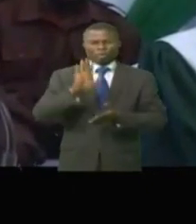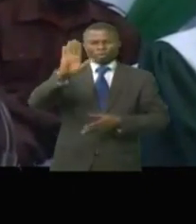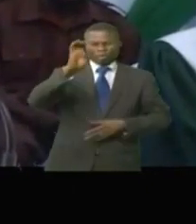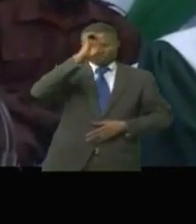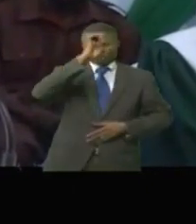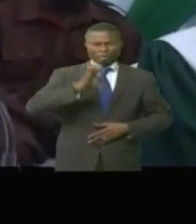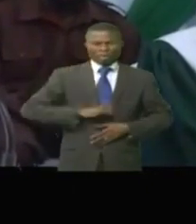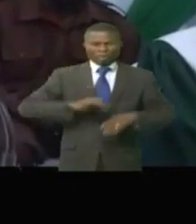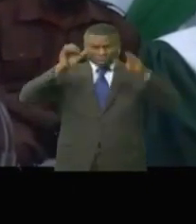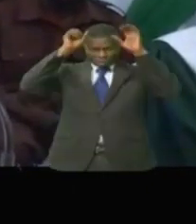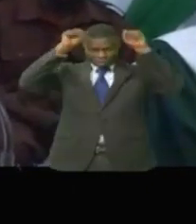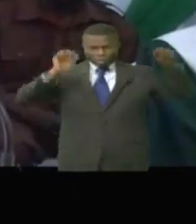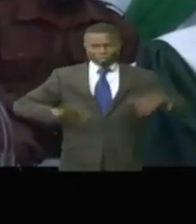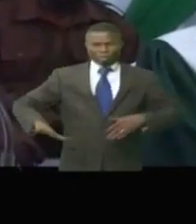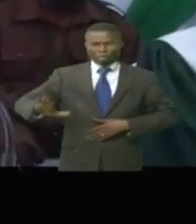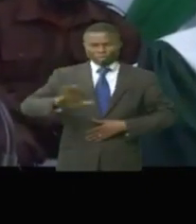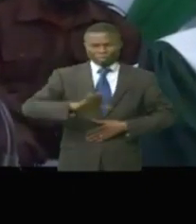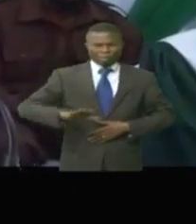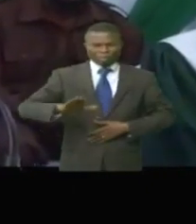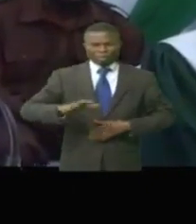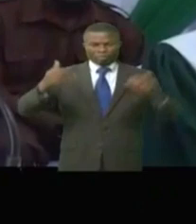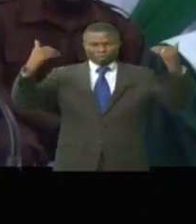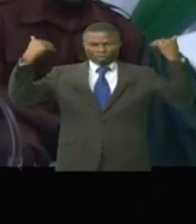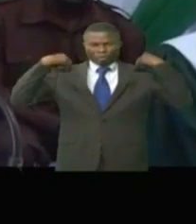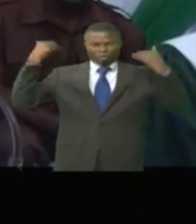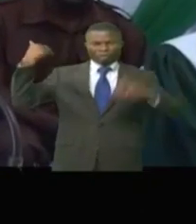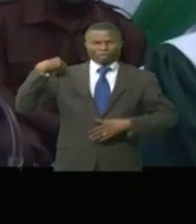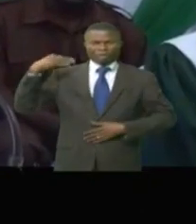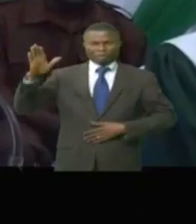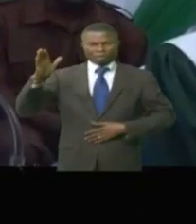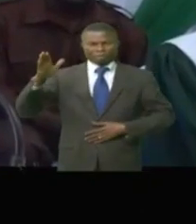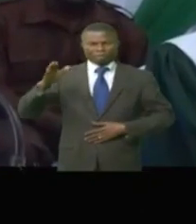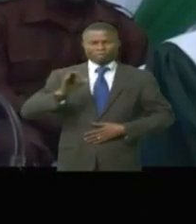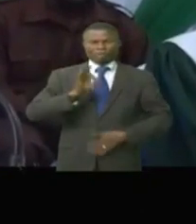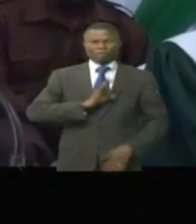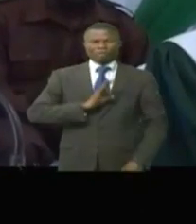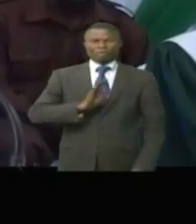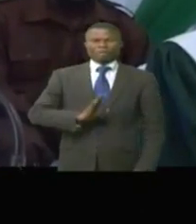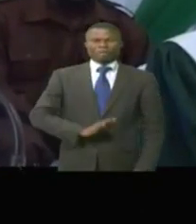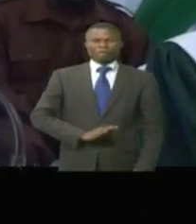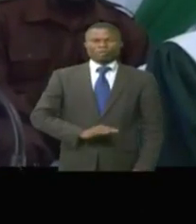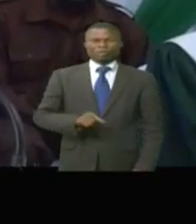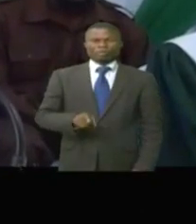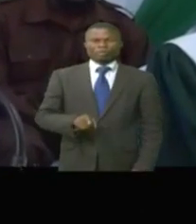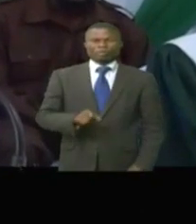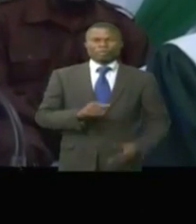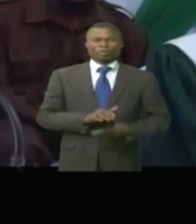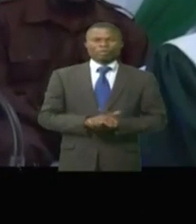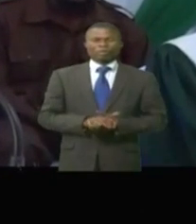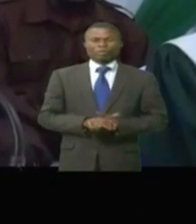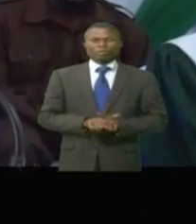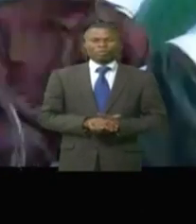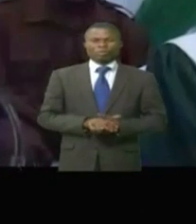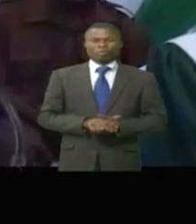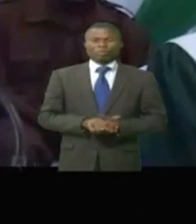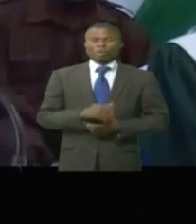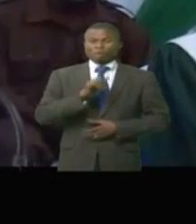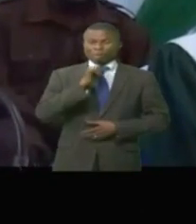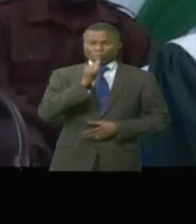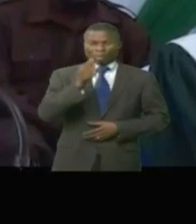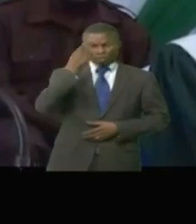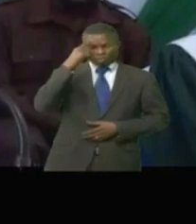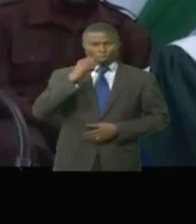Excellence Monsieur le Président de la République, chef de l'État, Félix Antoine Tshisekedi de Tshilombo, non seulement pour